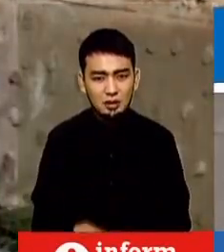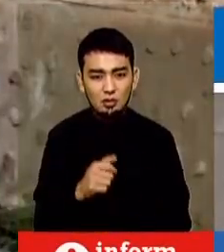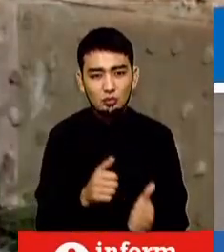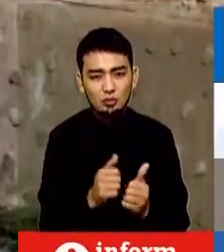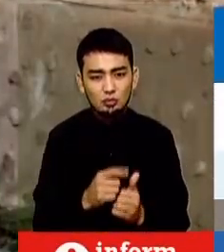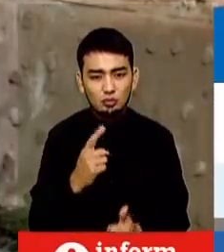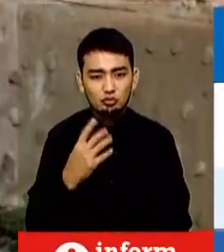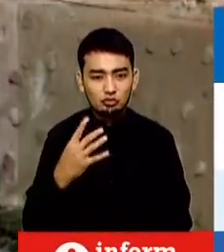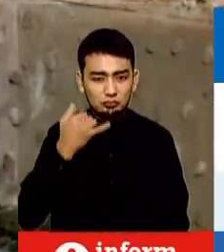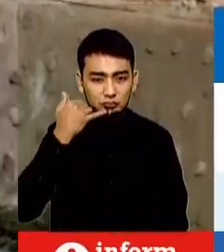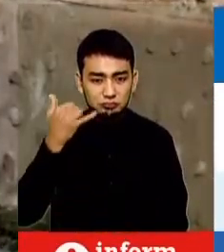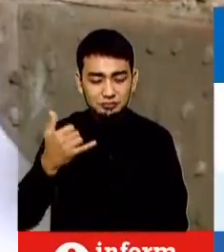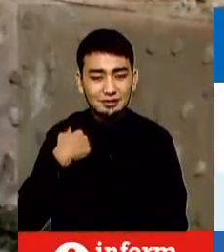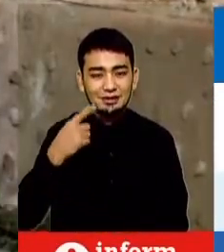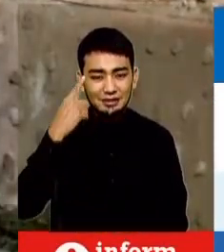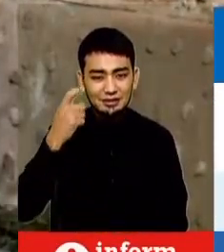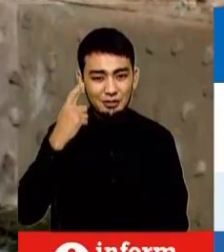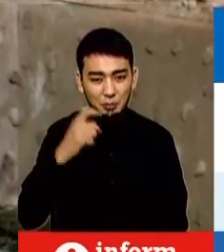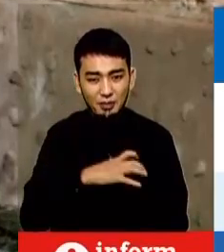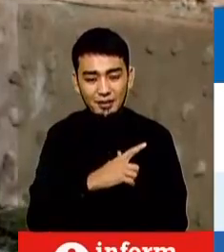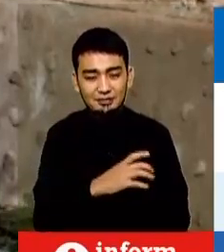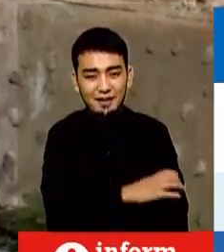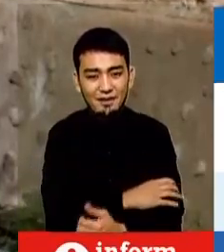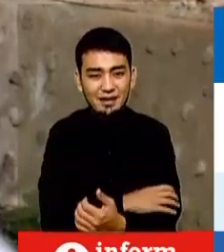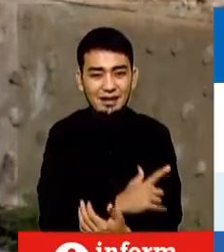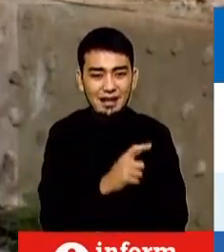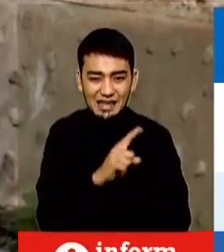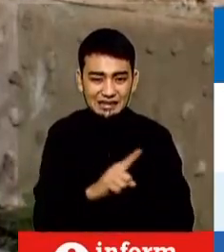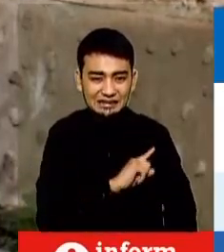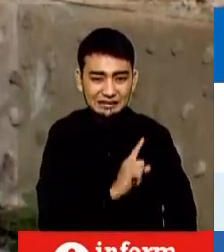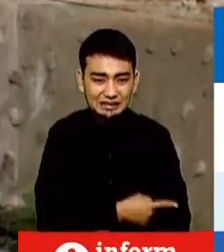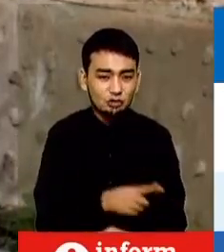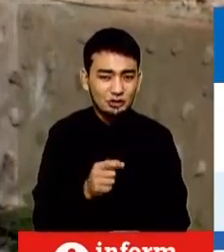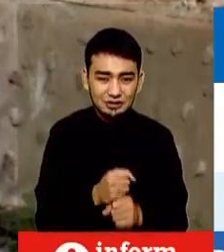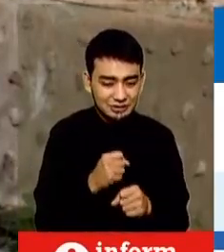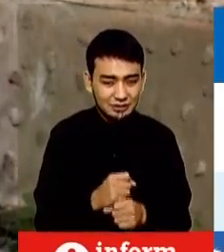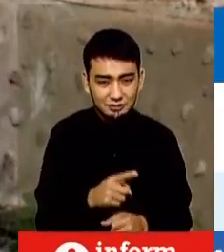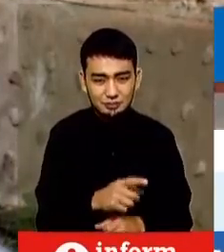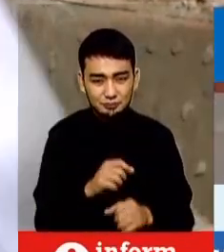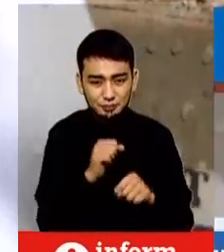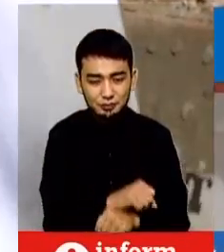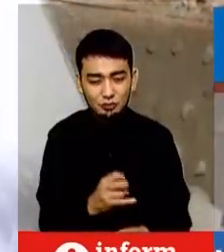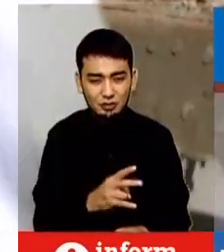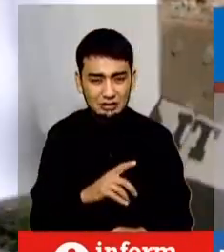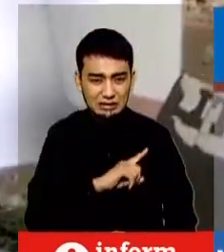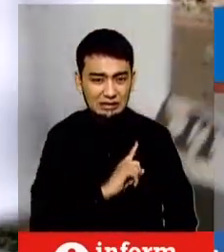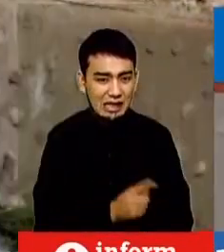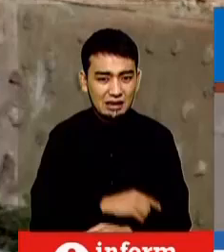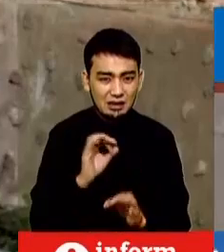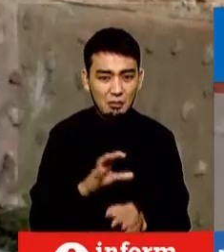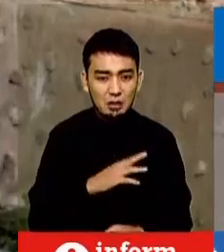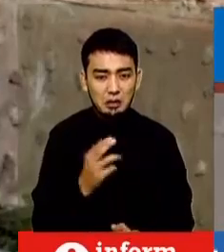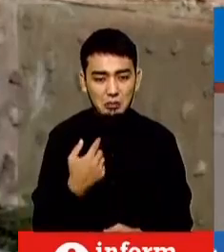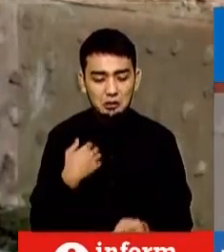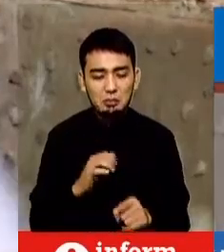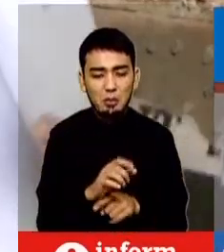104 и сообщали им, что давление газа сильное, сделайте что-нибудь. Затем они сказали, да, мы